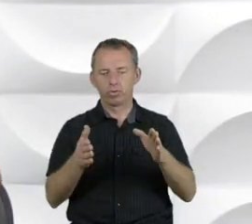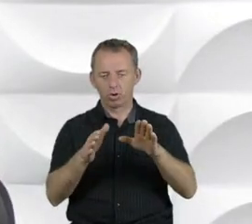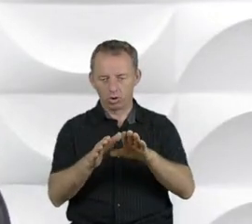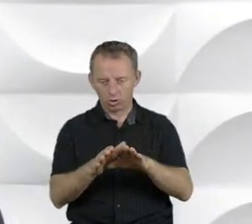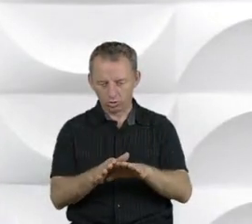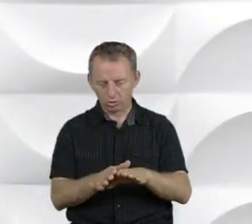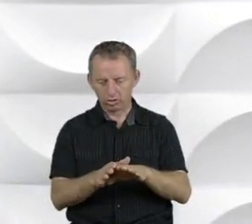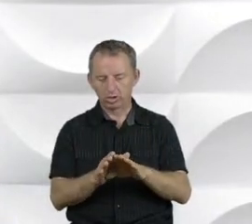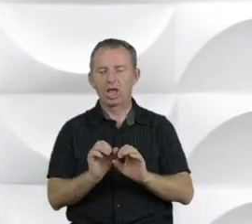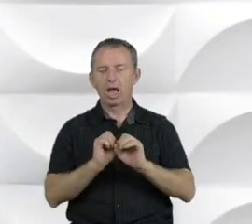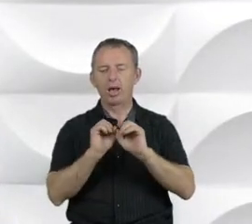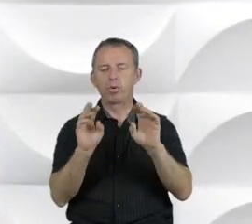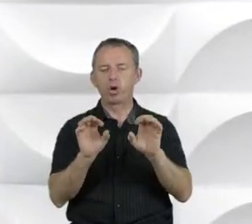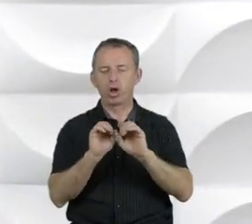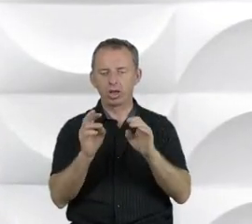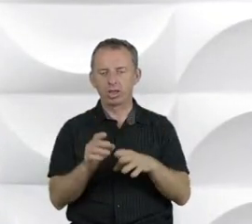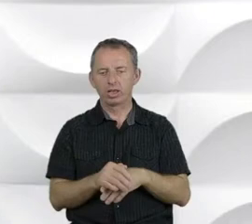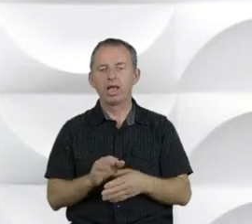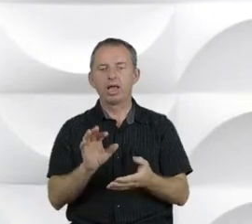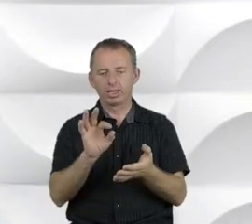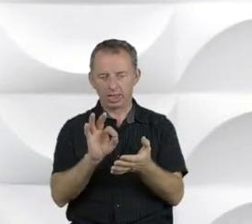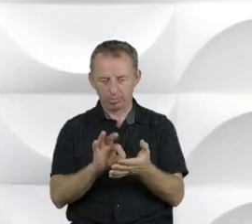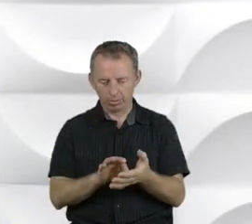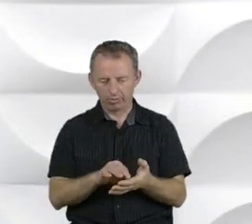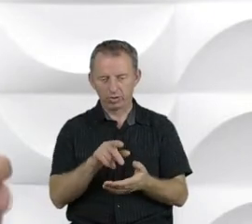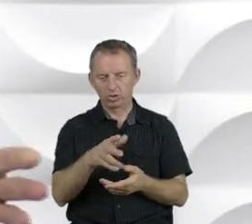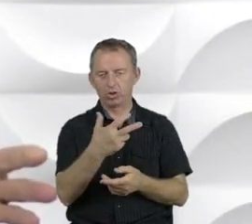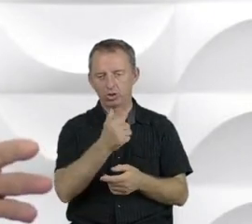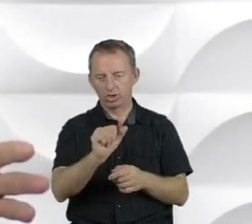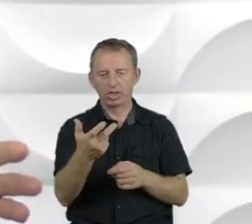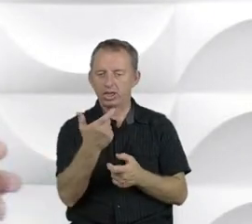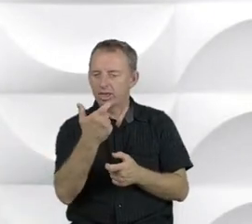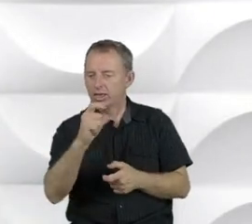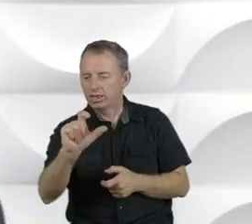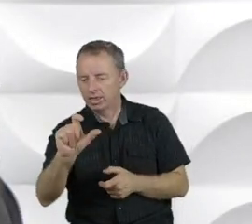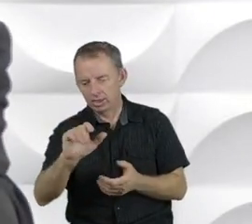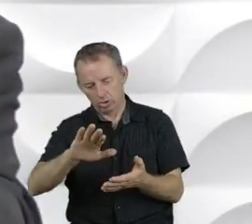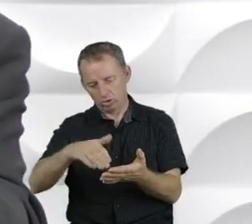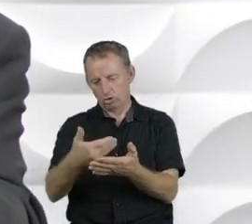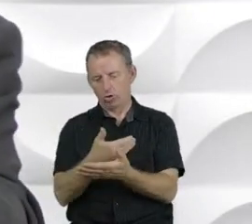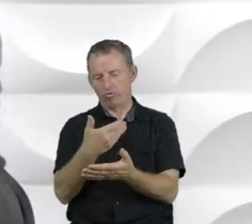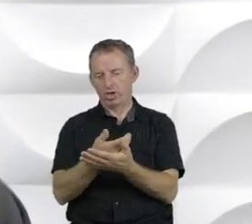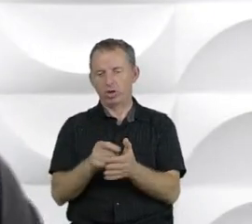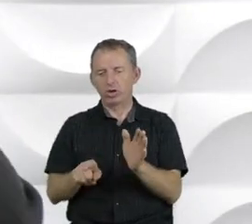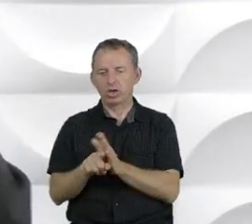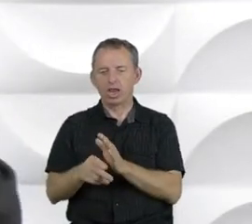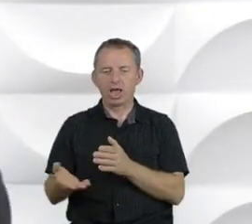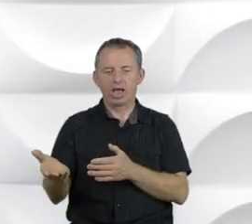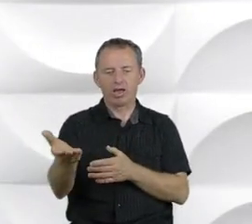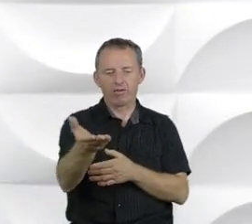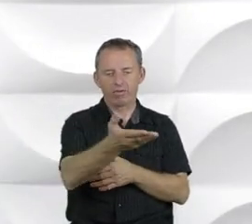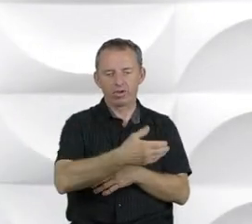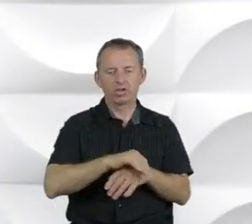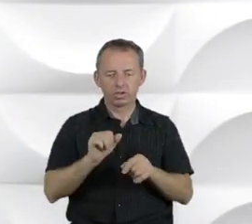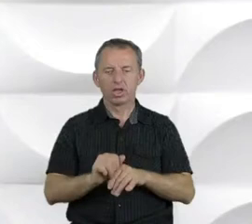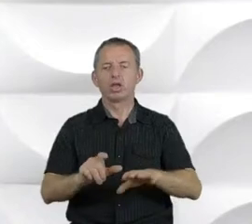Błogosławieństwa Apokalipsie, zapewne to nie jest nic nowego dla was, jest